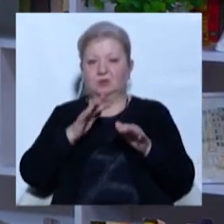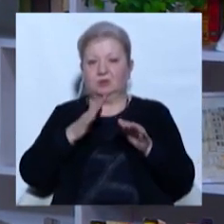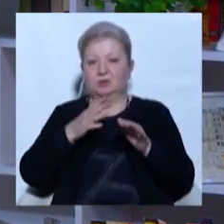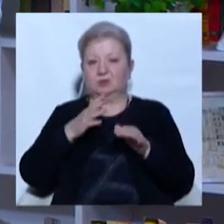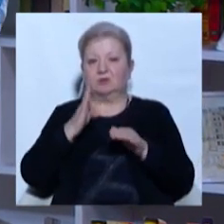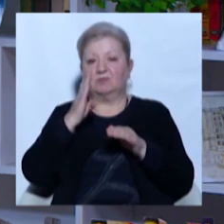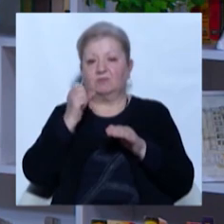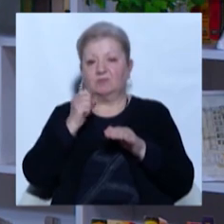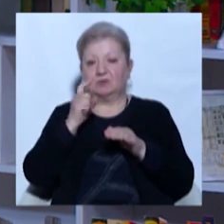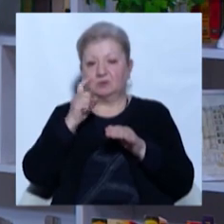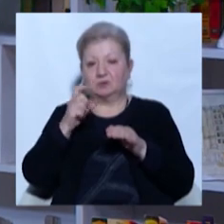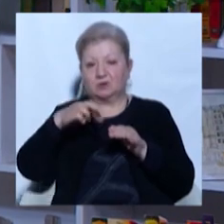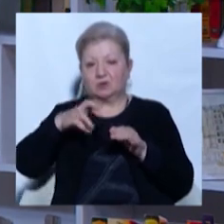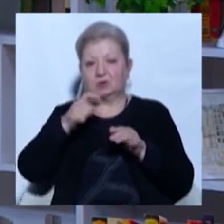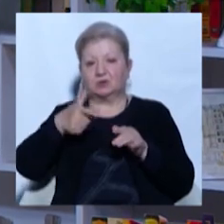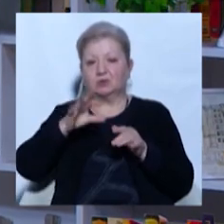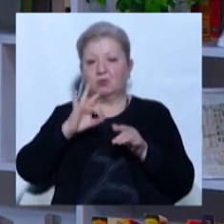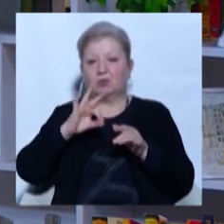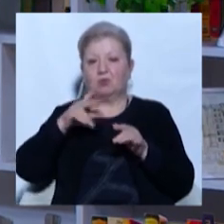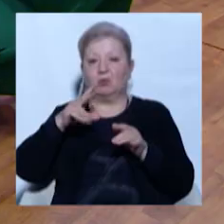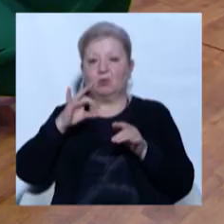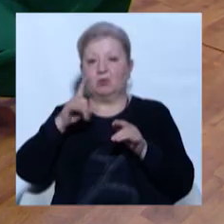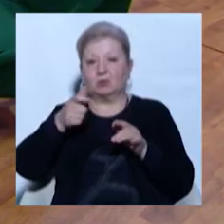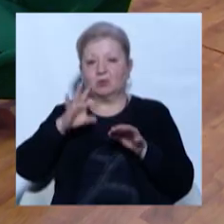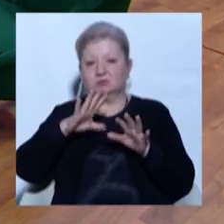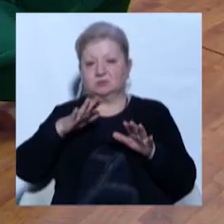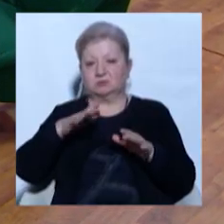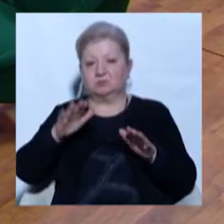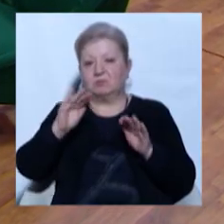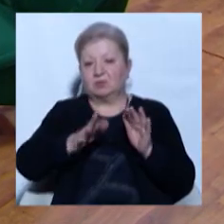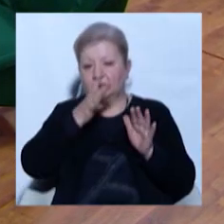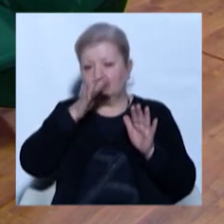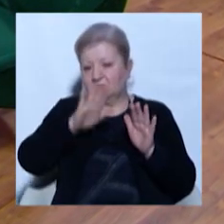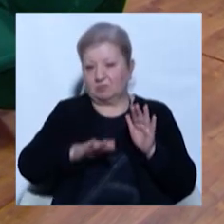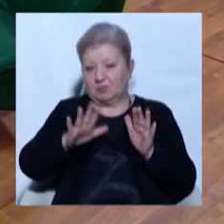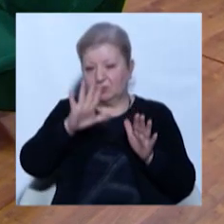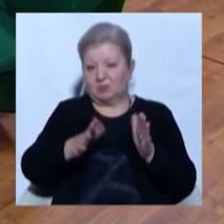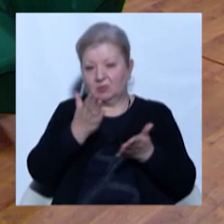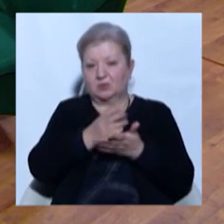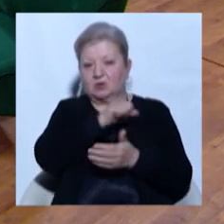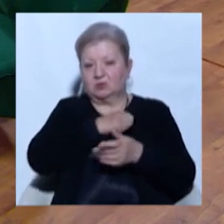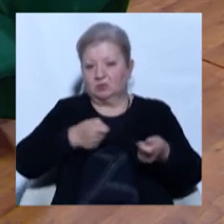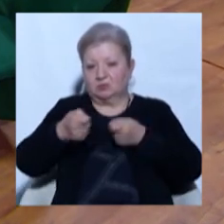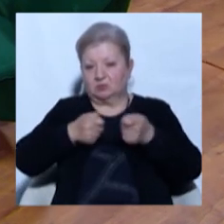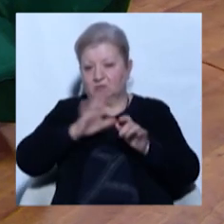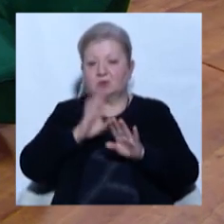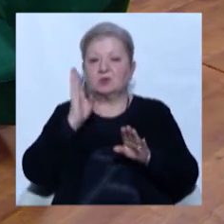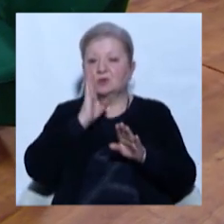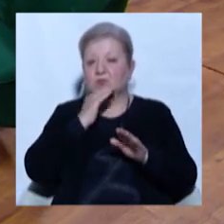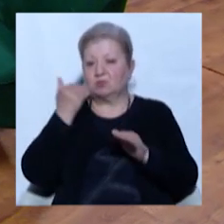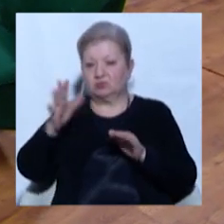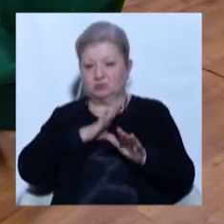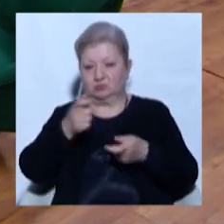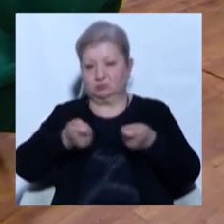ვახტანგ გორგასალი პრაქტიკულად ვერ განაგებს სამეფოს და მის ნაცვლად დედამისი მეფობს. მაგრამ